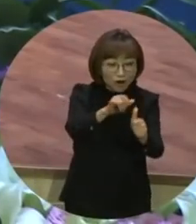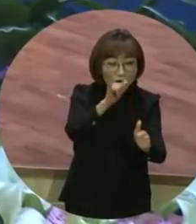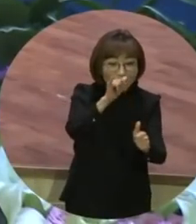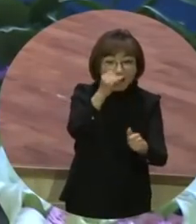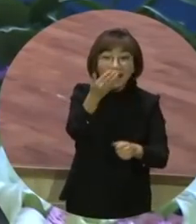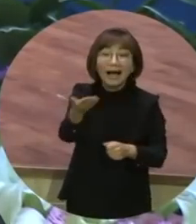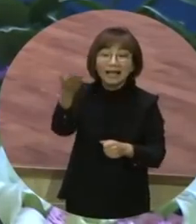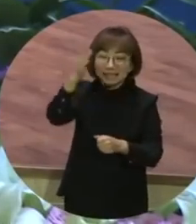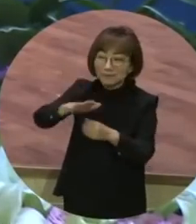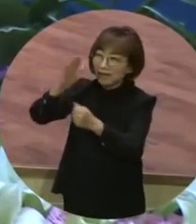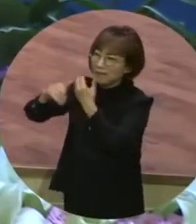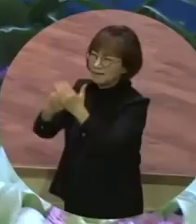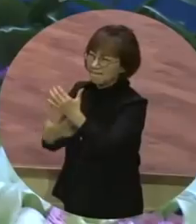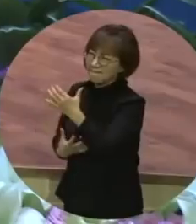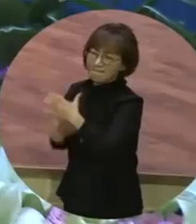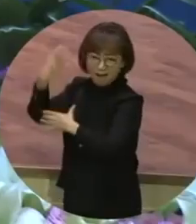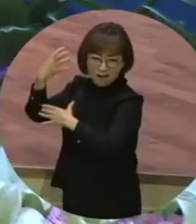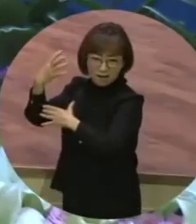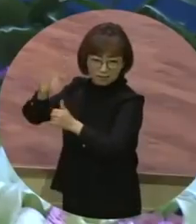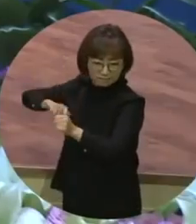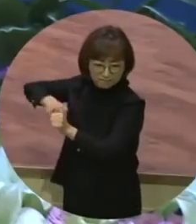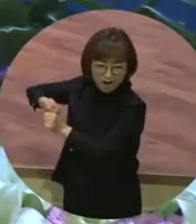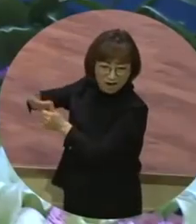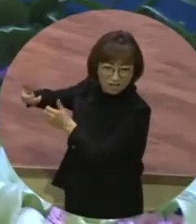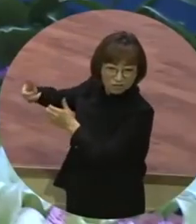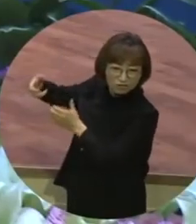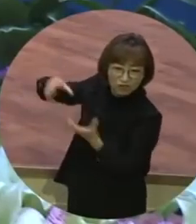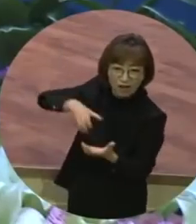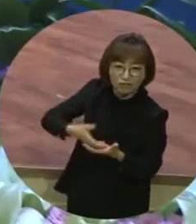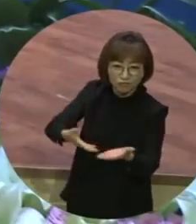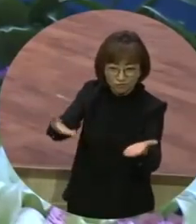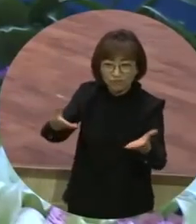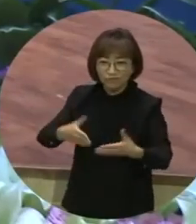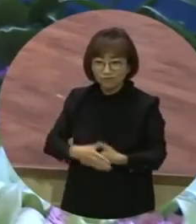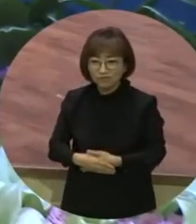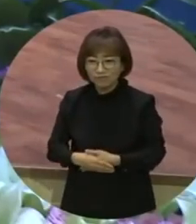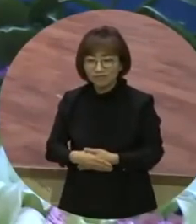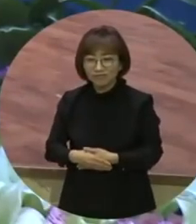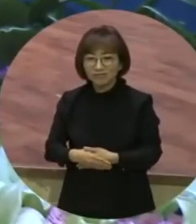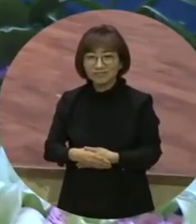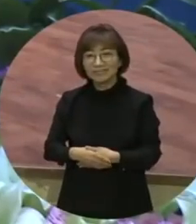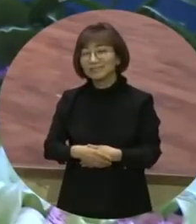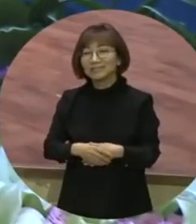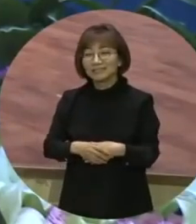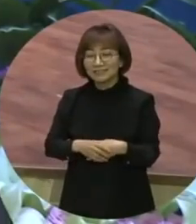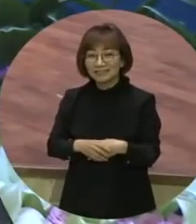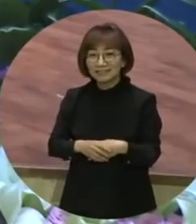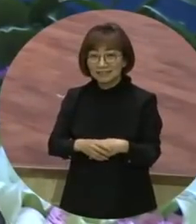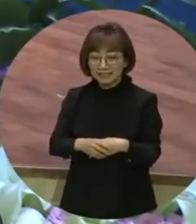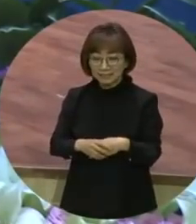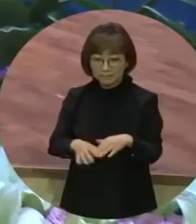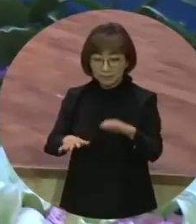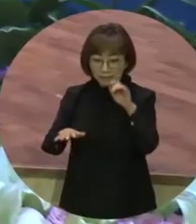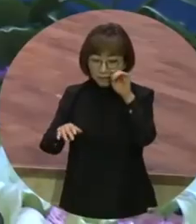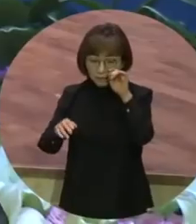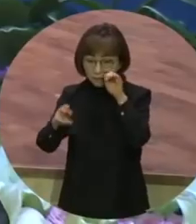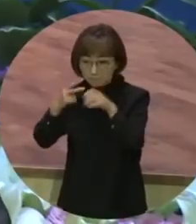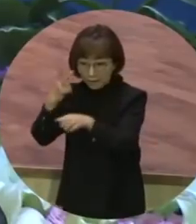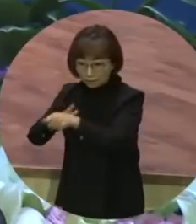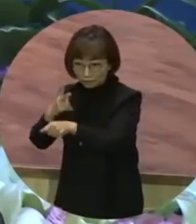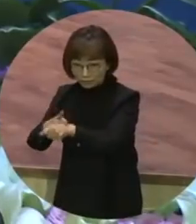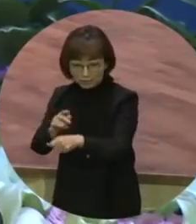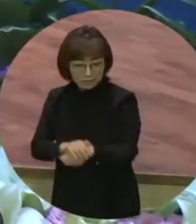하나님이 쏟아 부어버린다 이 말이에요. 못 깨달으면 사도 바울이 율법의 예틀에 갇힌 인생과